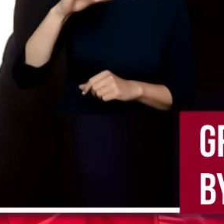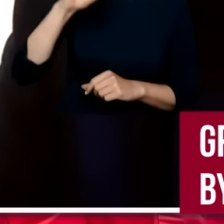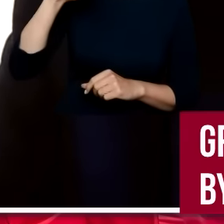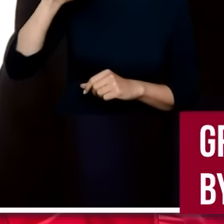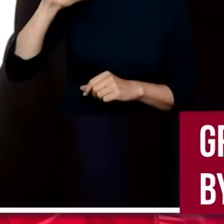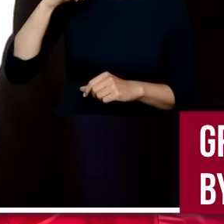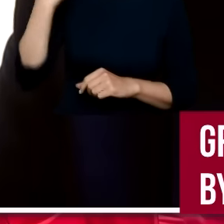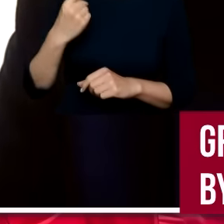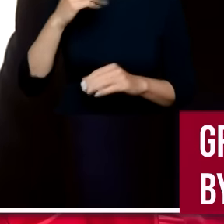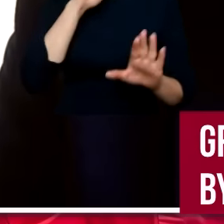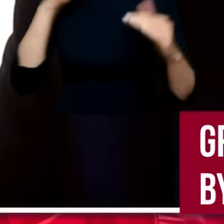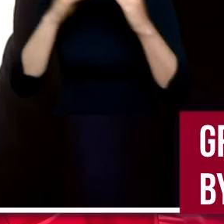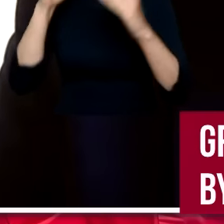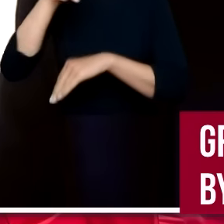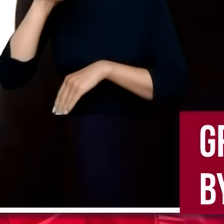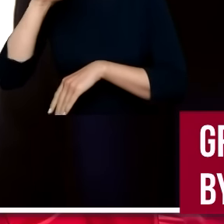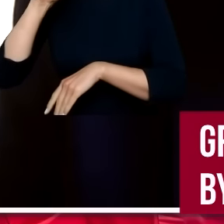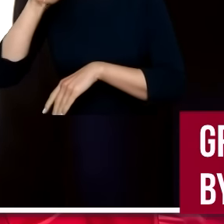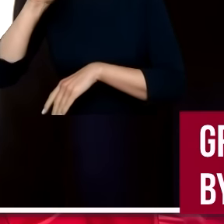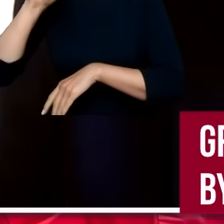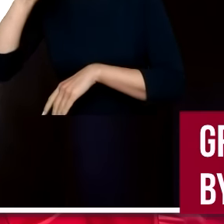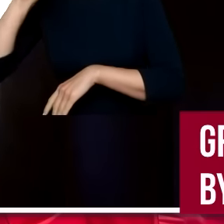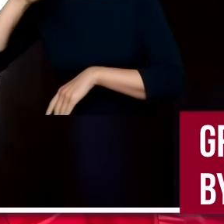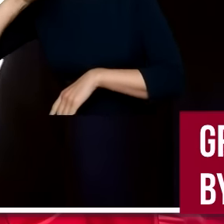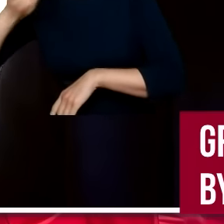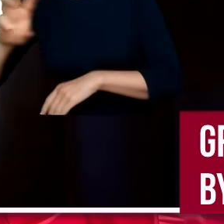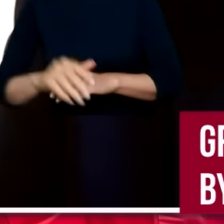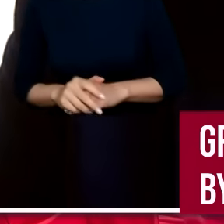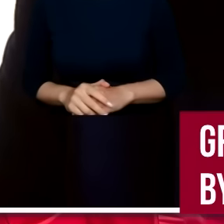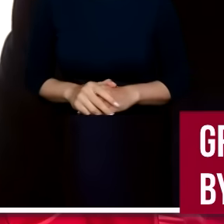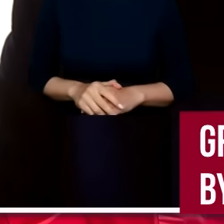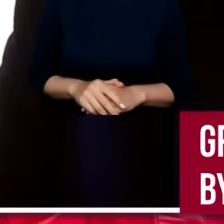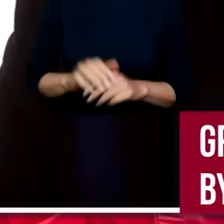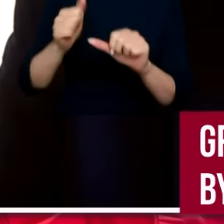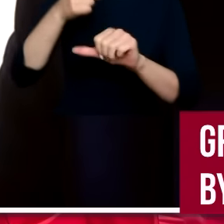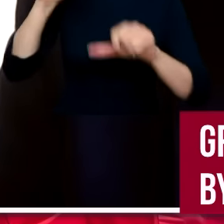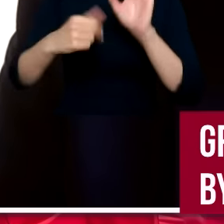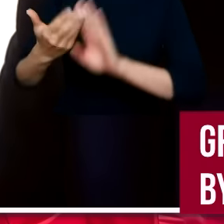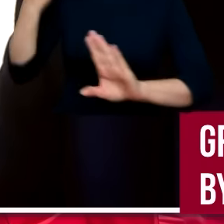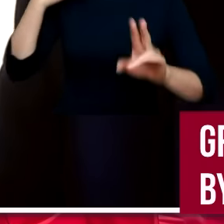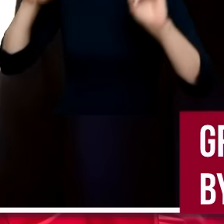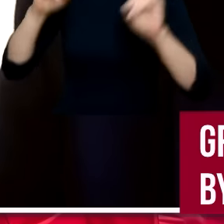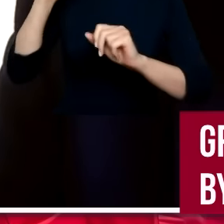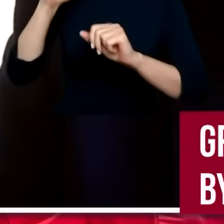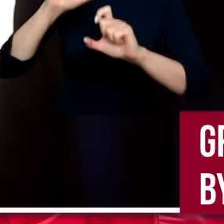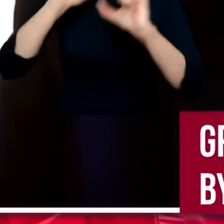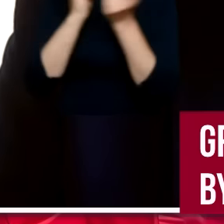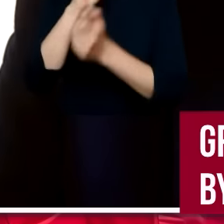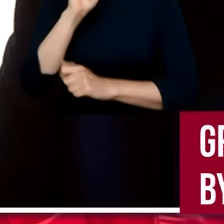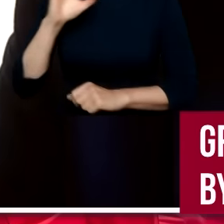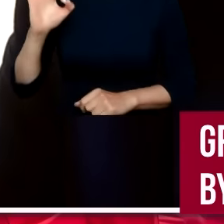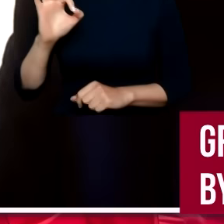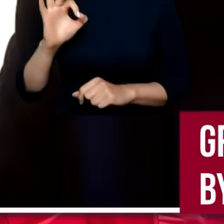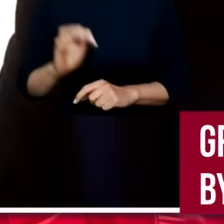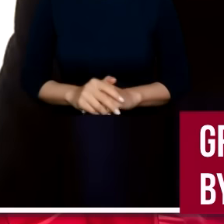rentrop Mołotow No cytat efektowny w tempo ale to jest cytat sprzed kilkunastu lat a potem cała Platforma Obywatelska